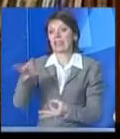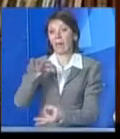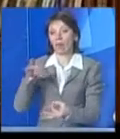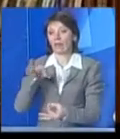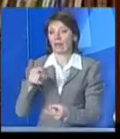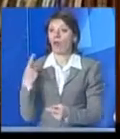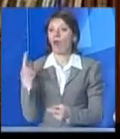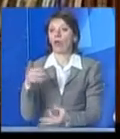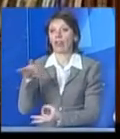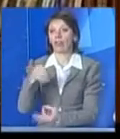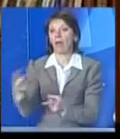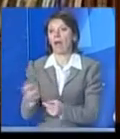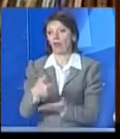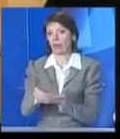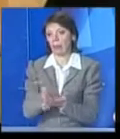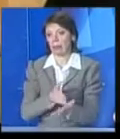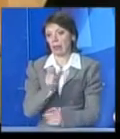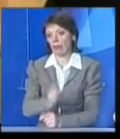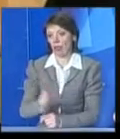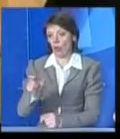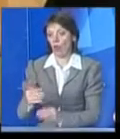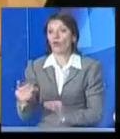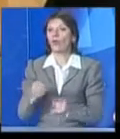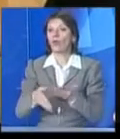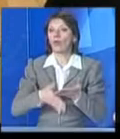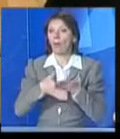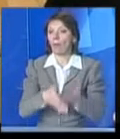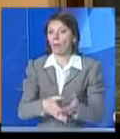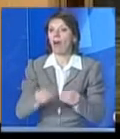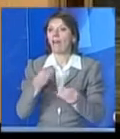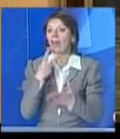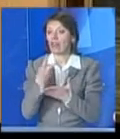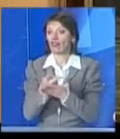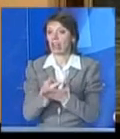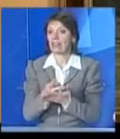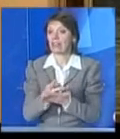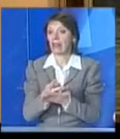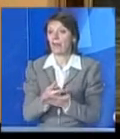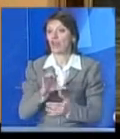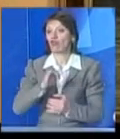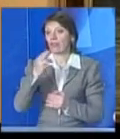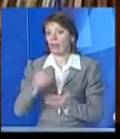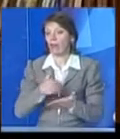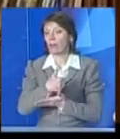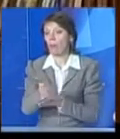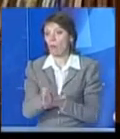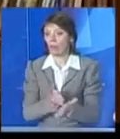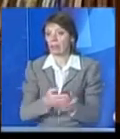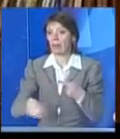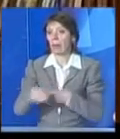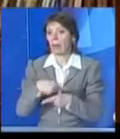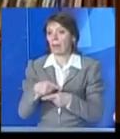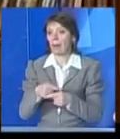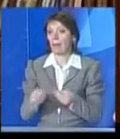одинокі, малозабезпечені люди. Дана допомога виражається у наданні медико-соціальних послуг, зокрема, це є